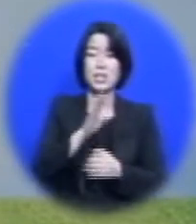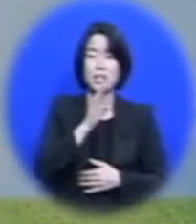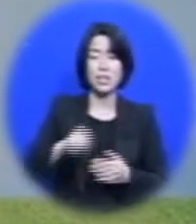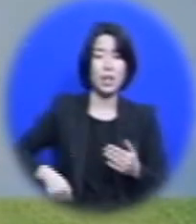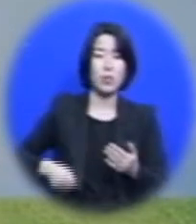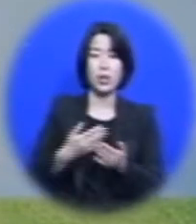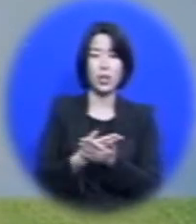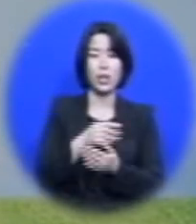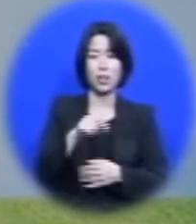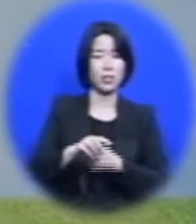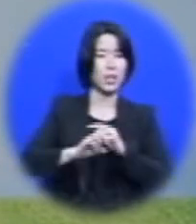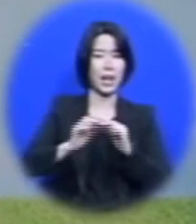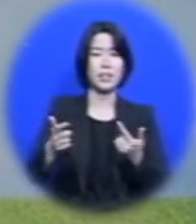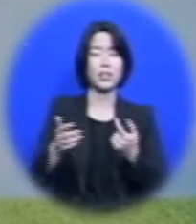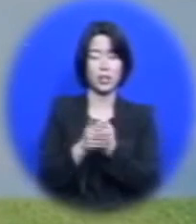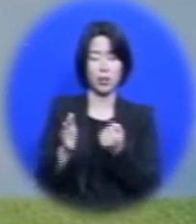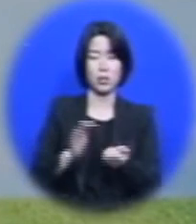게 아니었다는 뜻입니다.